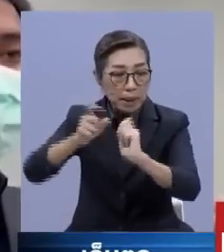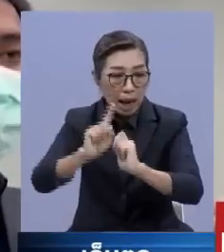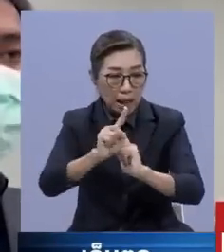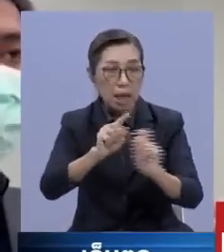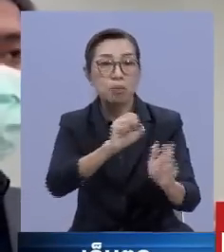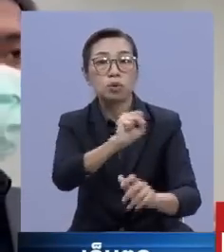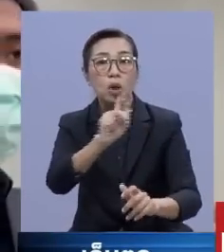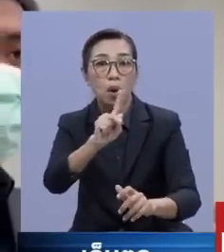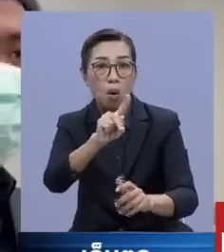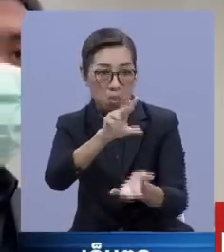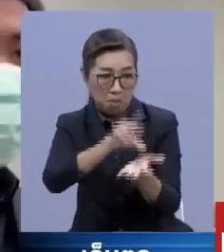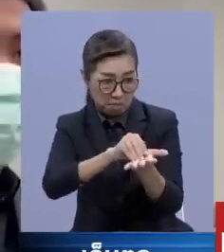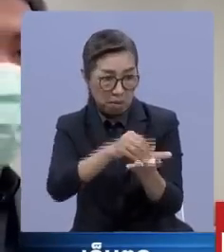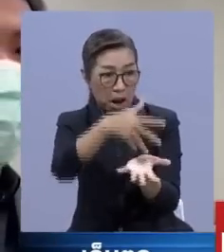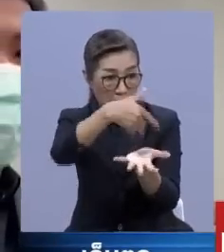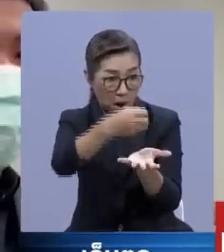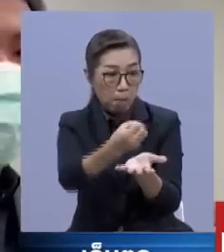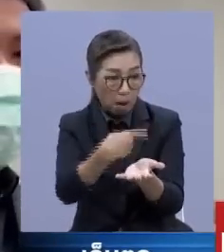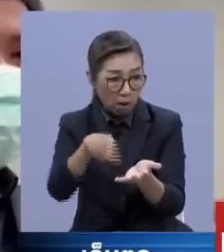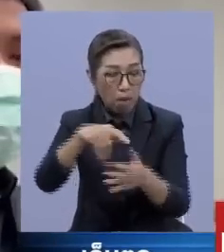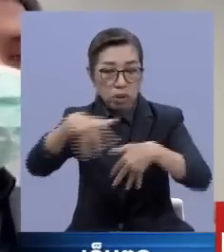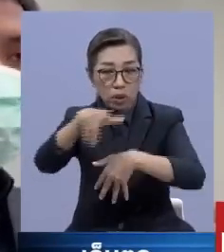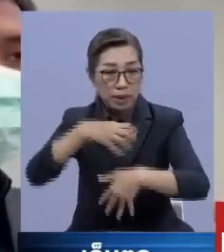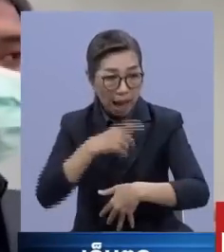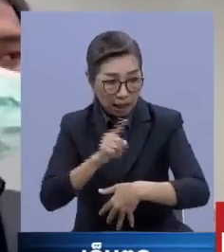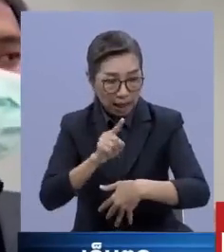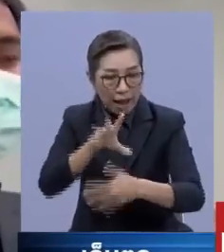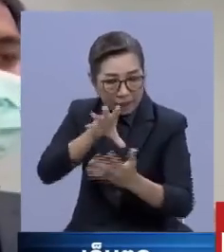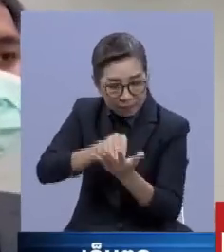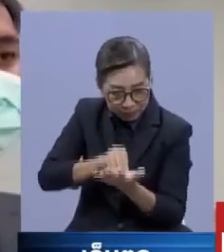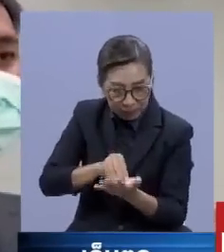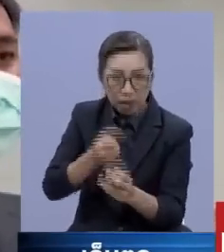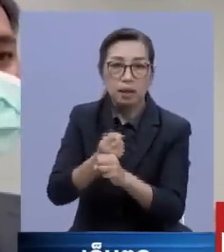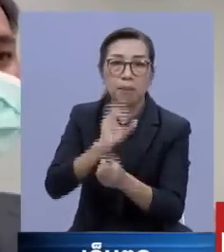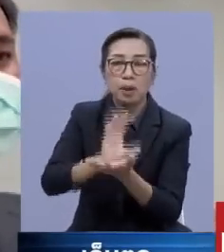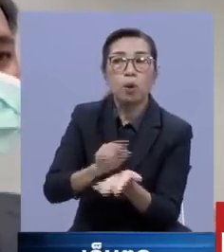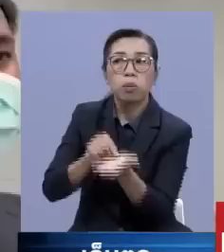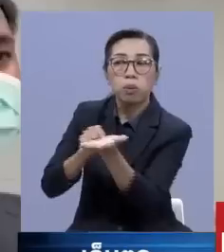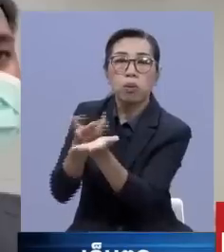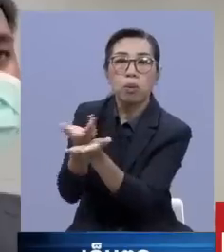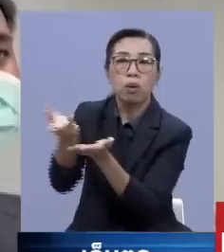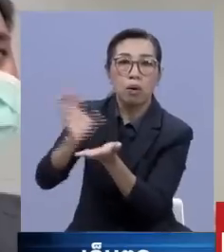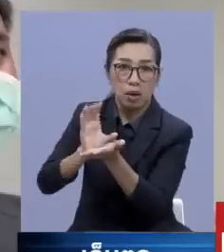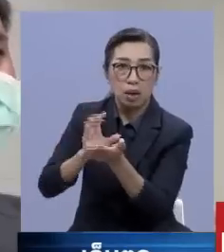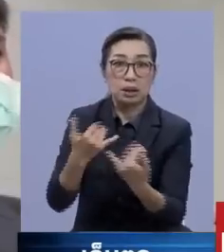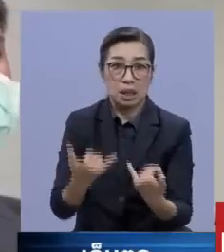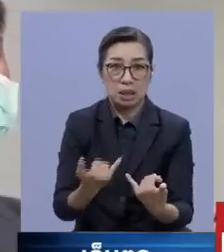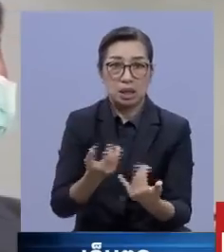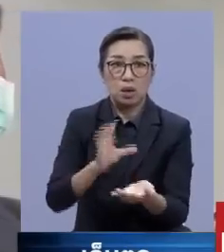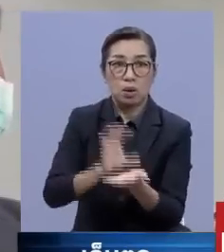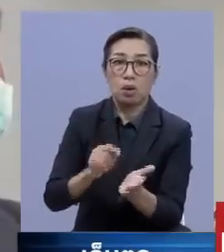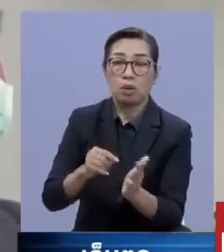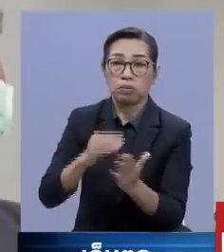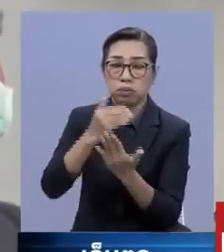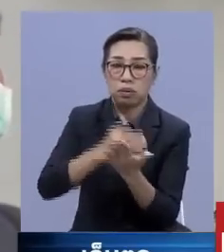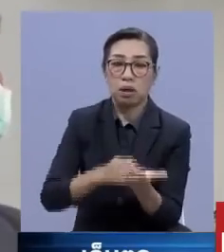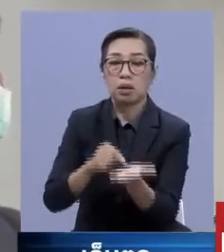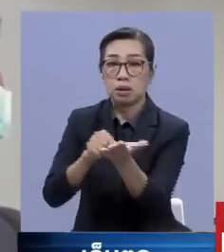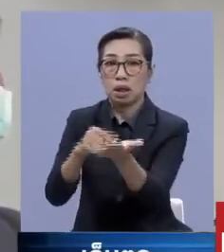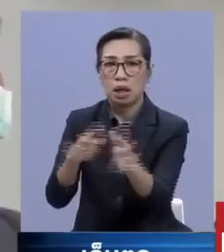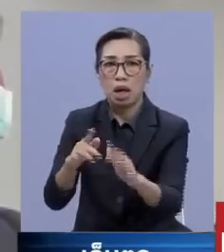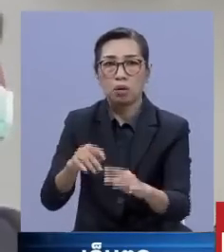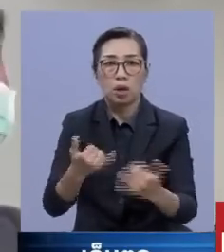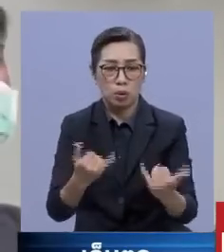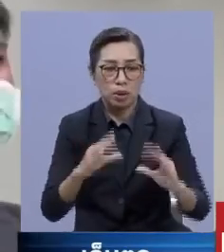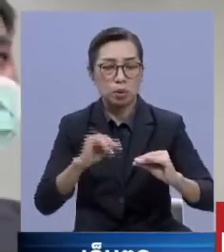งที่พี่น้องประชาชนต้องการนะแล้วก็มาสะท้อนมาเป็นงบประมาณที่เสนอเข้าไปเรายื่นมาให้ทางสภาแล้วแต่ก็ยังไม่ได้บรรจุอาจจะเป็นที่หน้าอะ